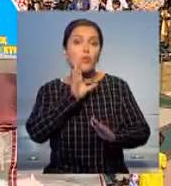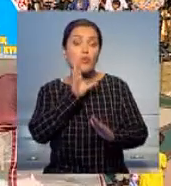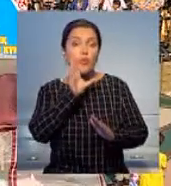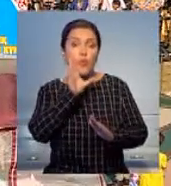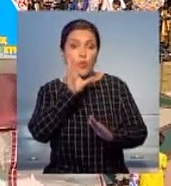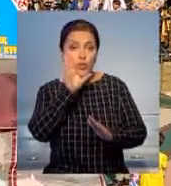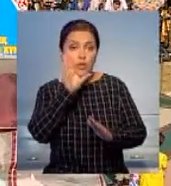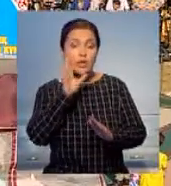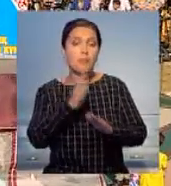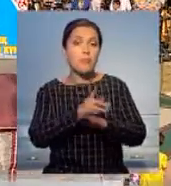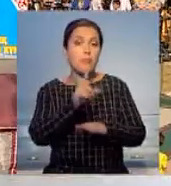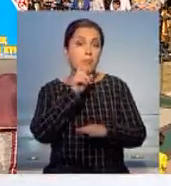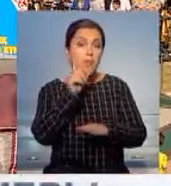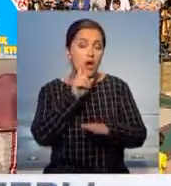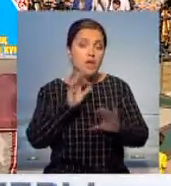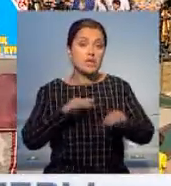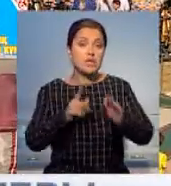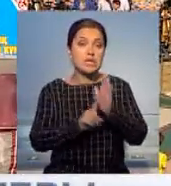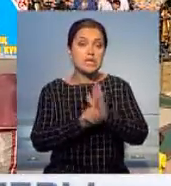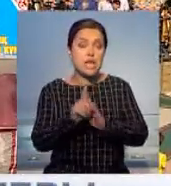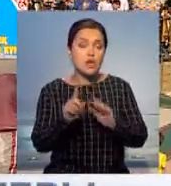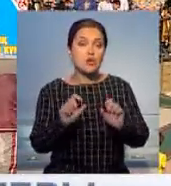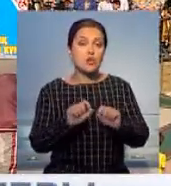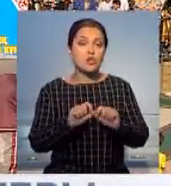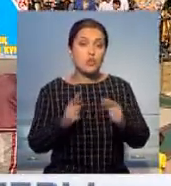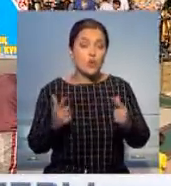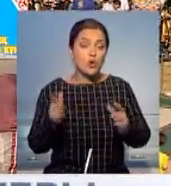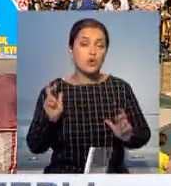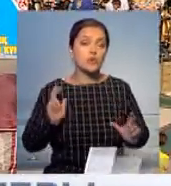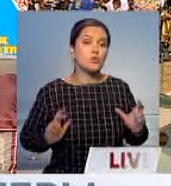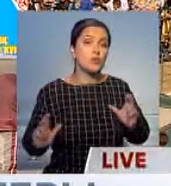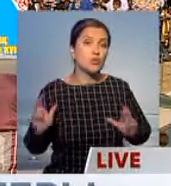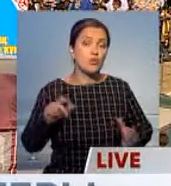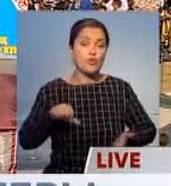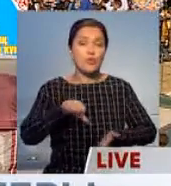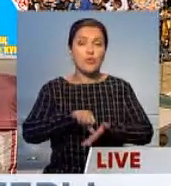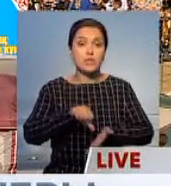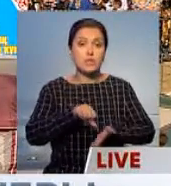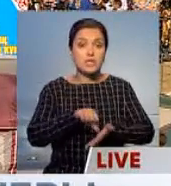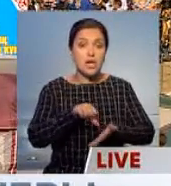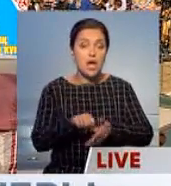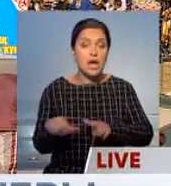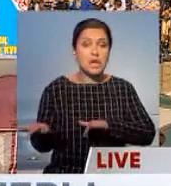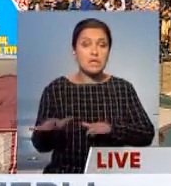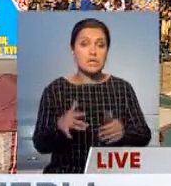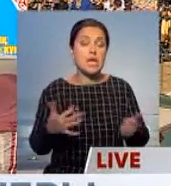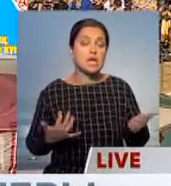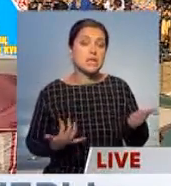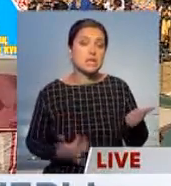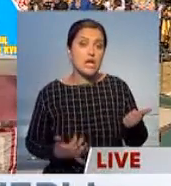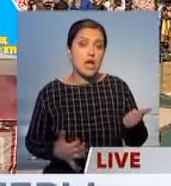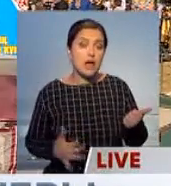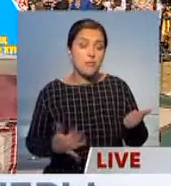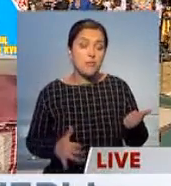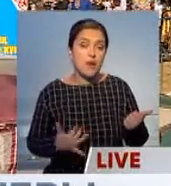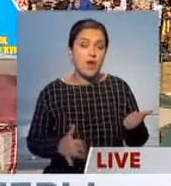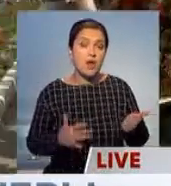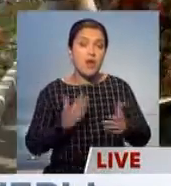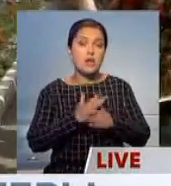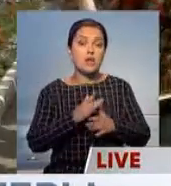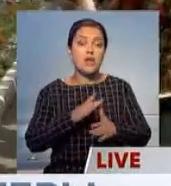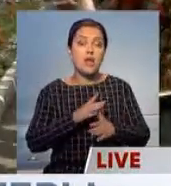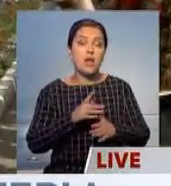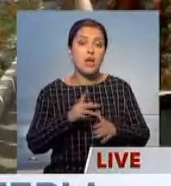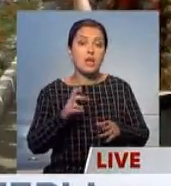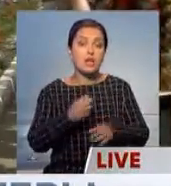им дала молодежь. Десятки школьников и студентов приняли участие в акции «Домбра». Пати прошла она под